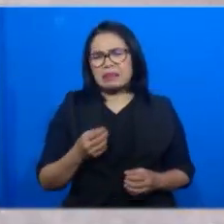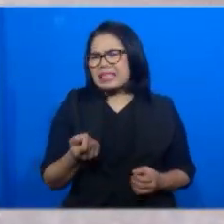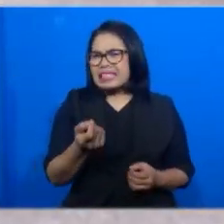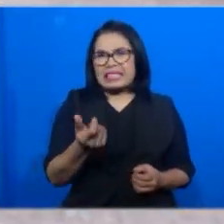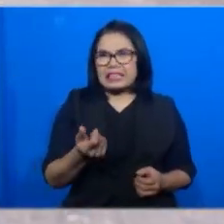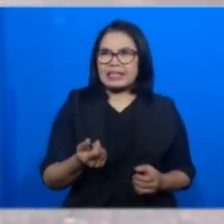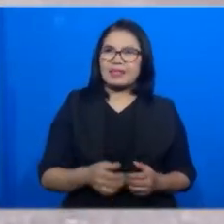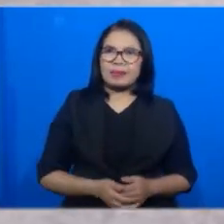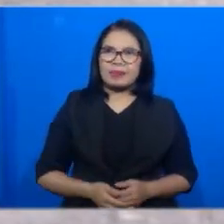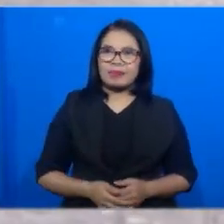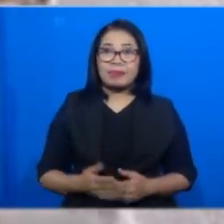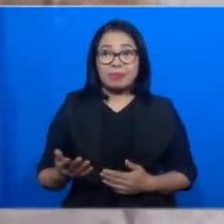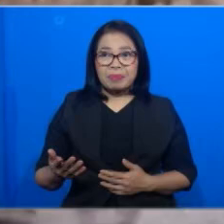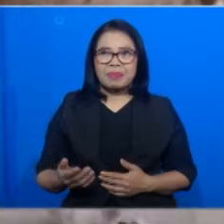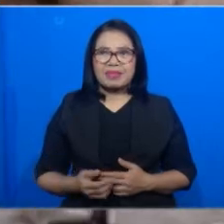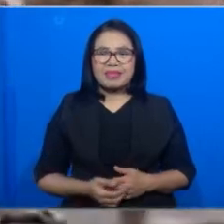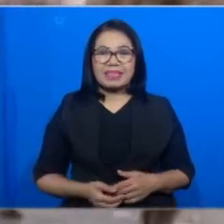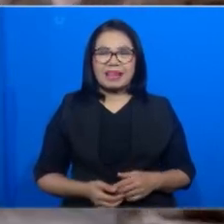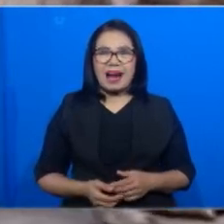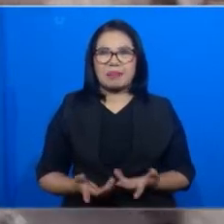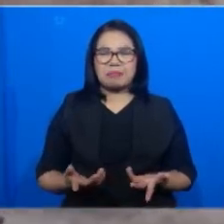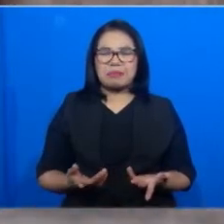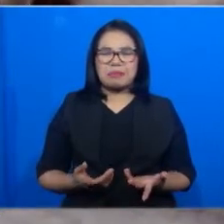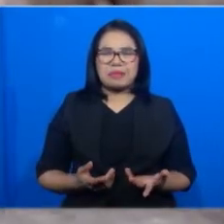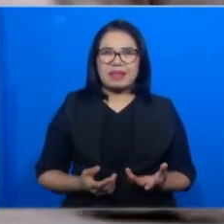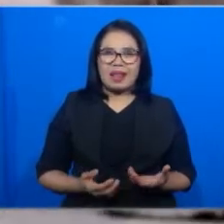sebagai simbol warga desa bisa hidup berdampingan dengan